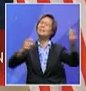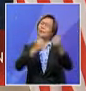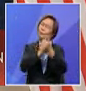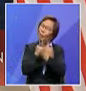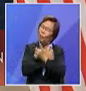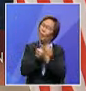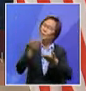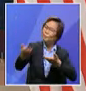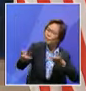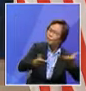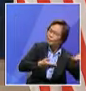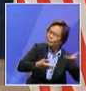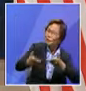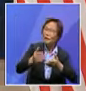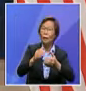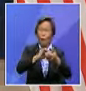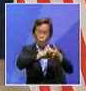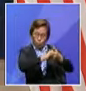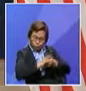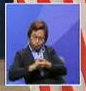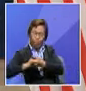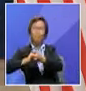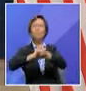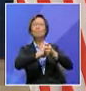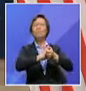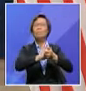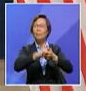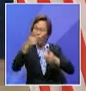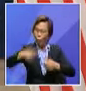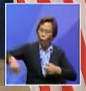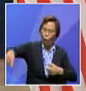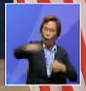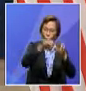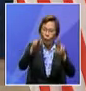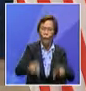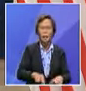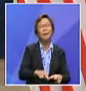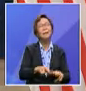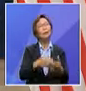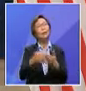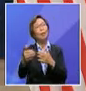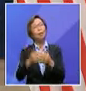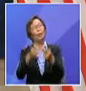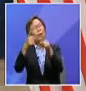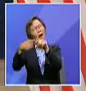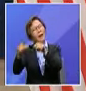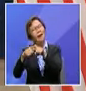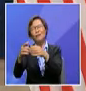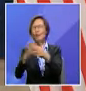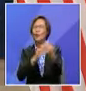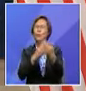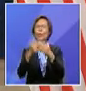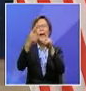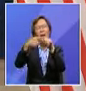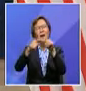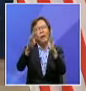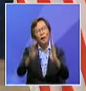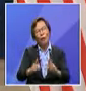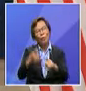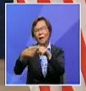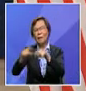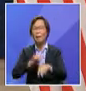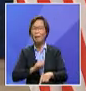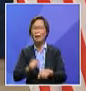mengasihi dan bersatu hati dalam kalangan rakyat meskipun berlainan kaum, agama dan